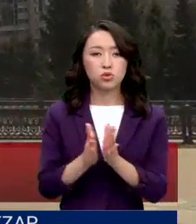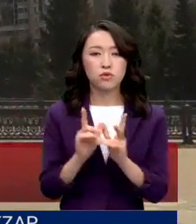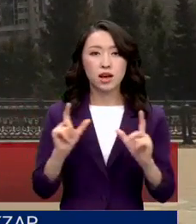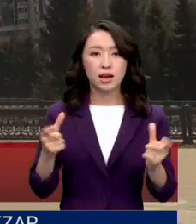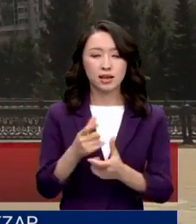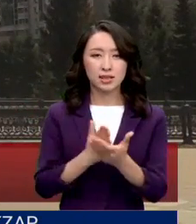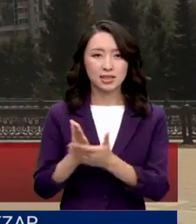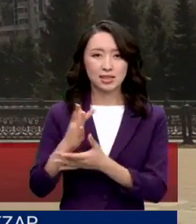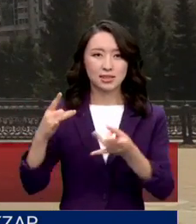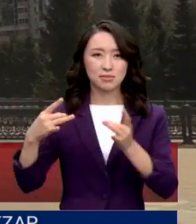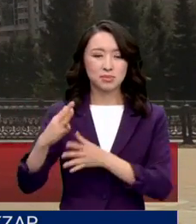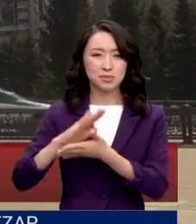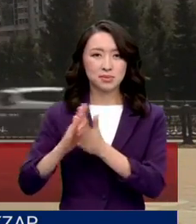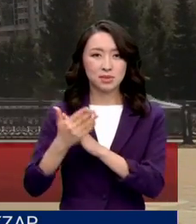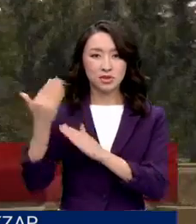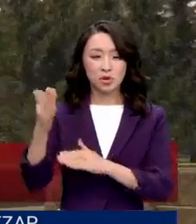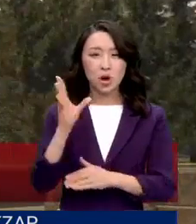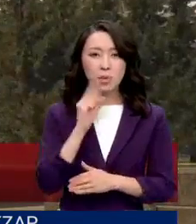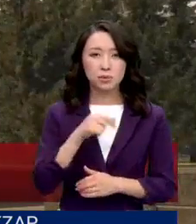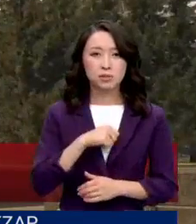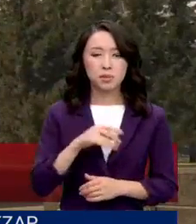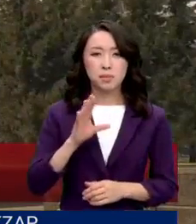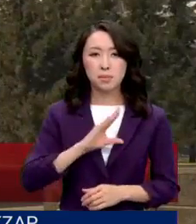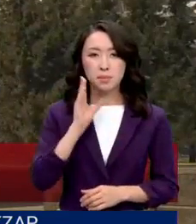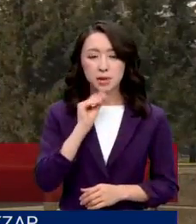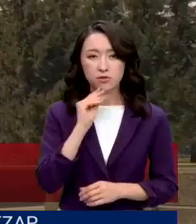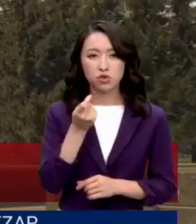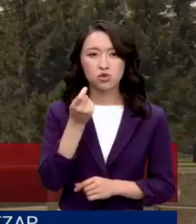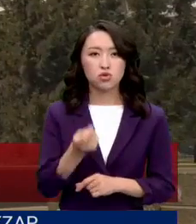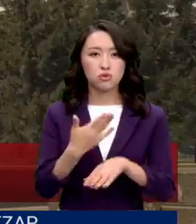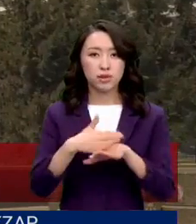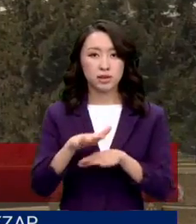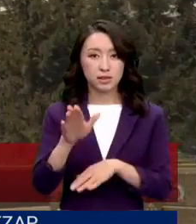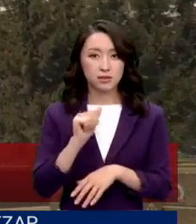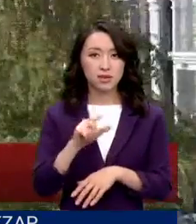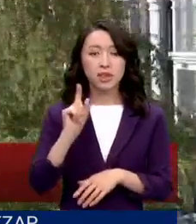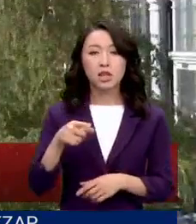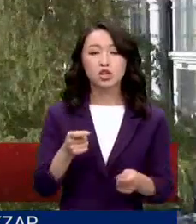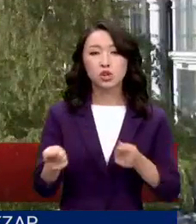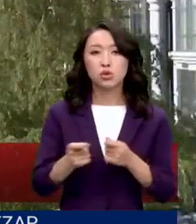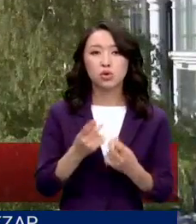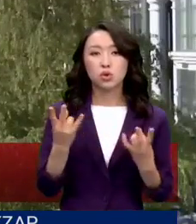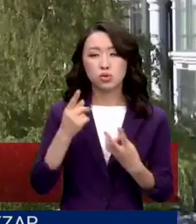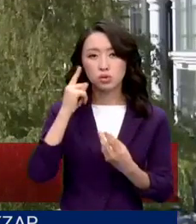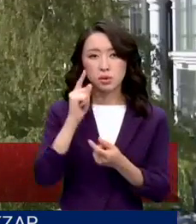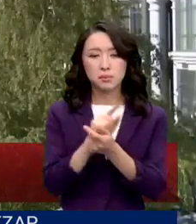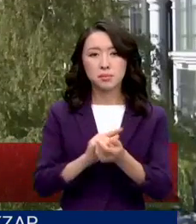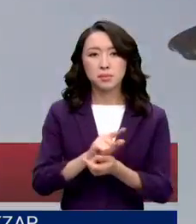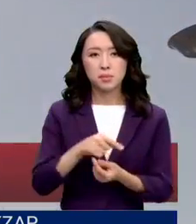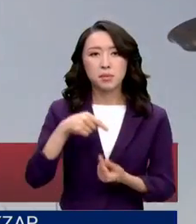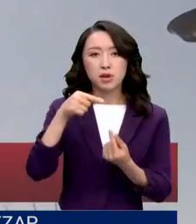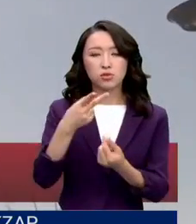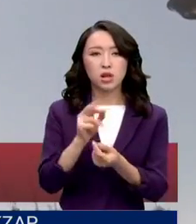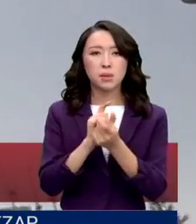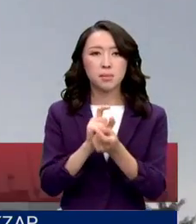ограничений геополитической напряженности мог позволить себе дешевые кредиты. Вместе с этим регулятору необходимо пересмотреть подходы для борьбы